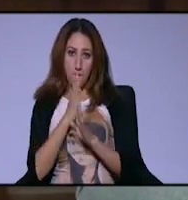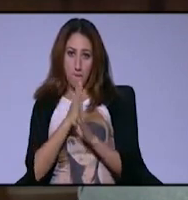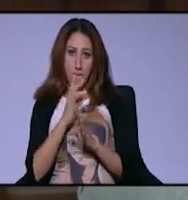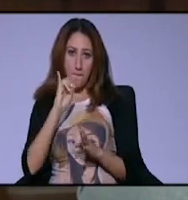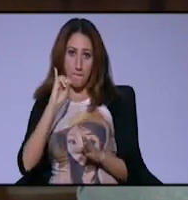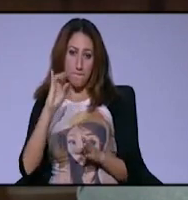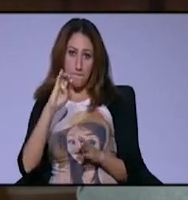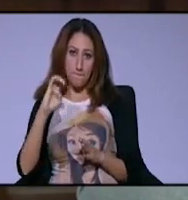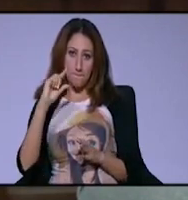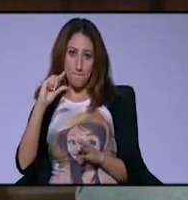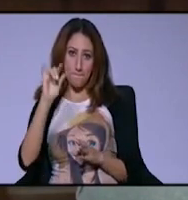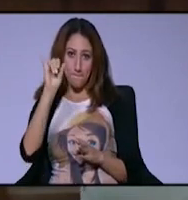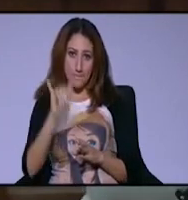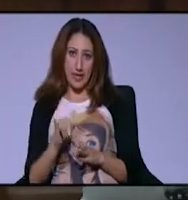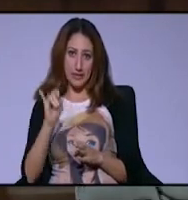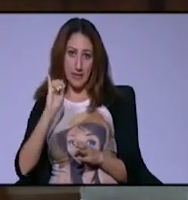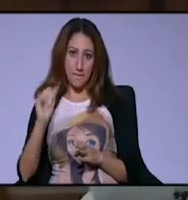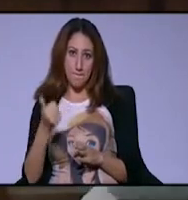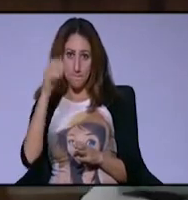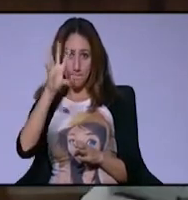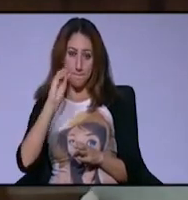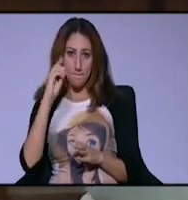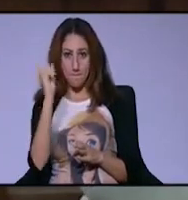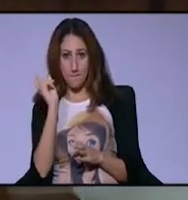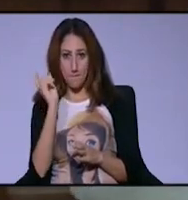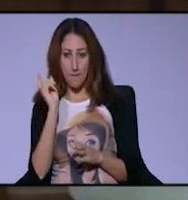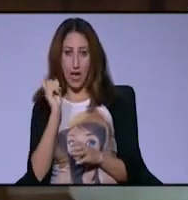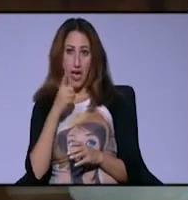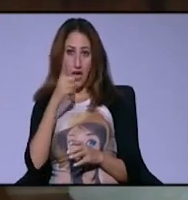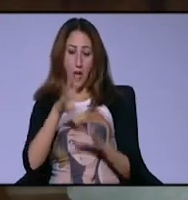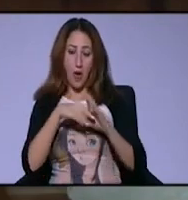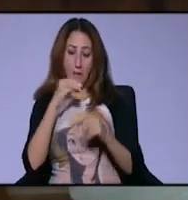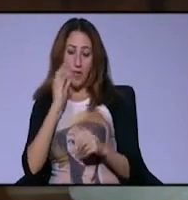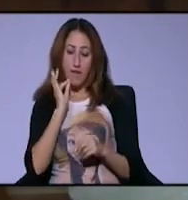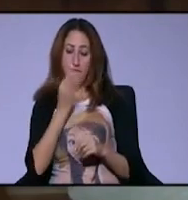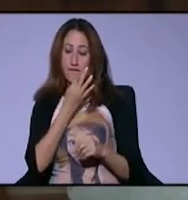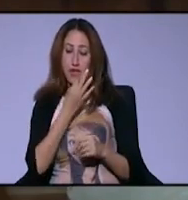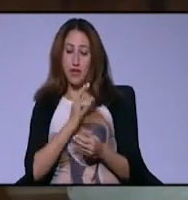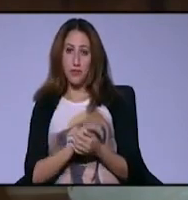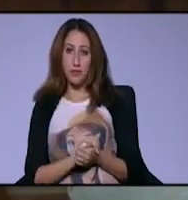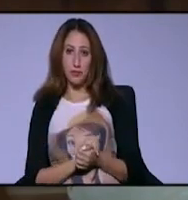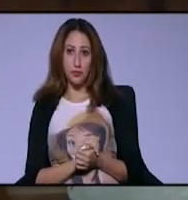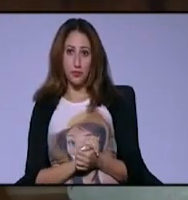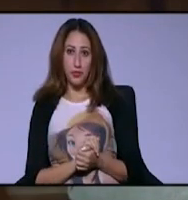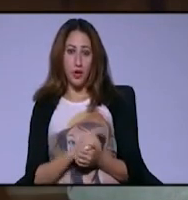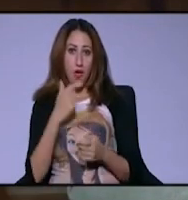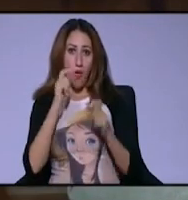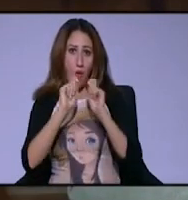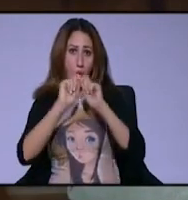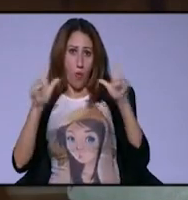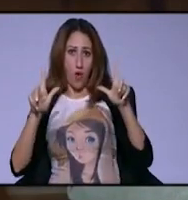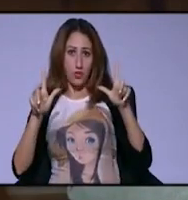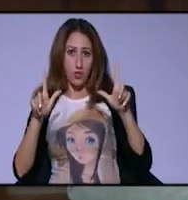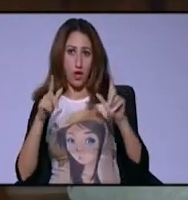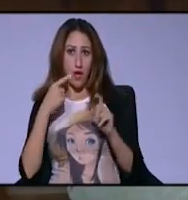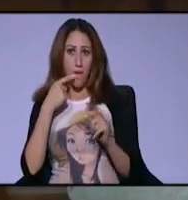إمام بعد رحلة عمل طويلة ومرهقة وممتعة في نفس الوقت. الفيلم بيوضح فضائل